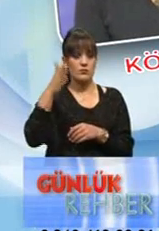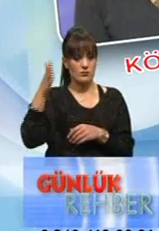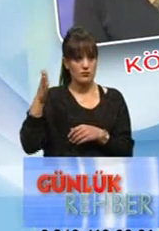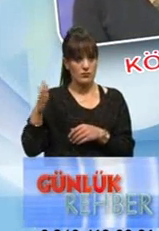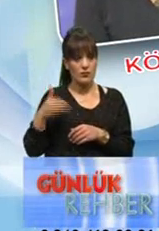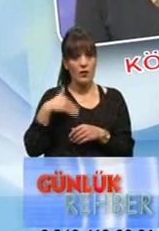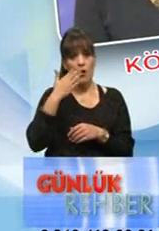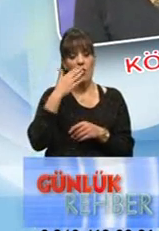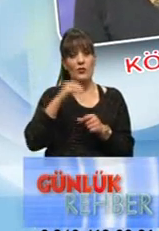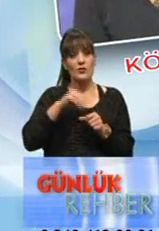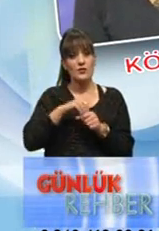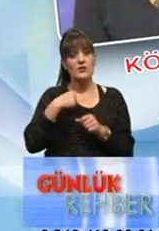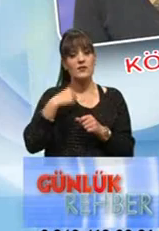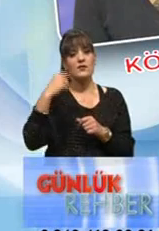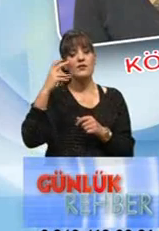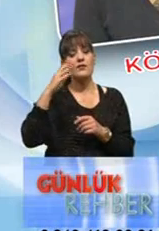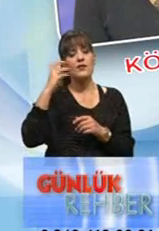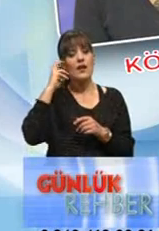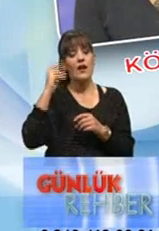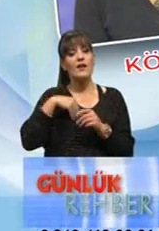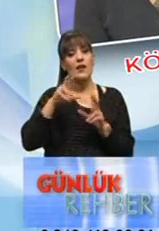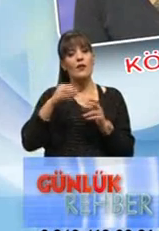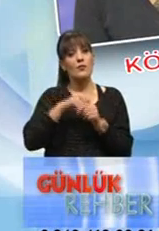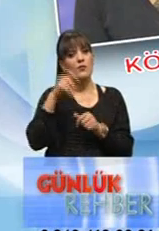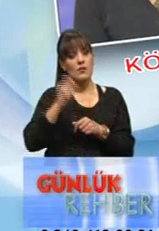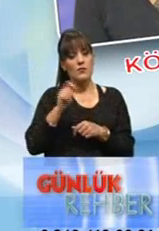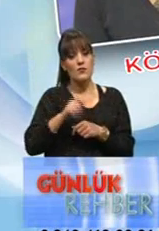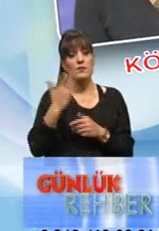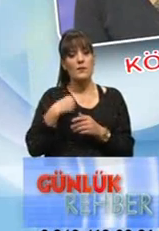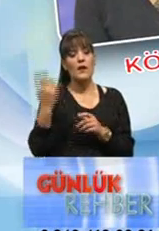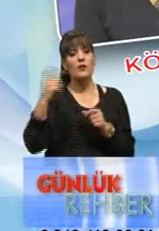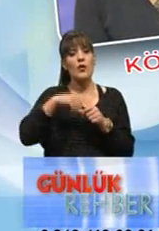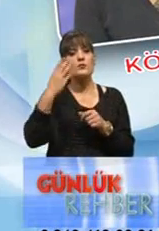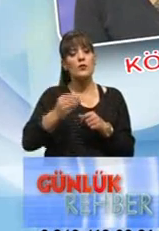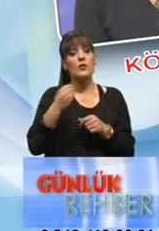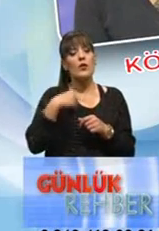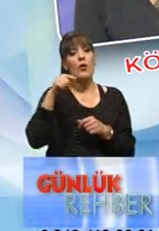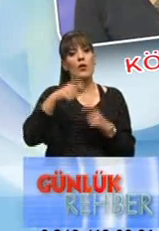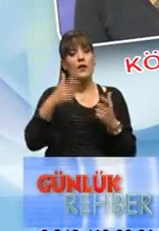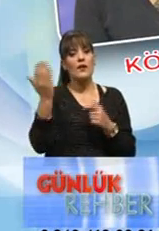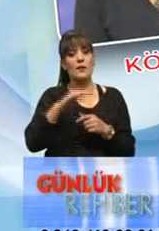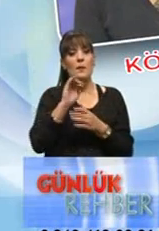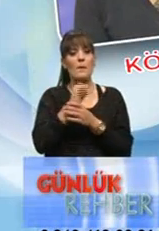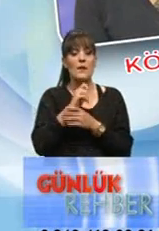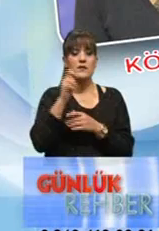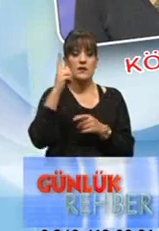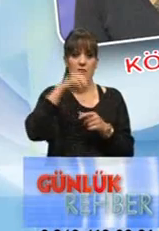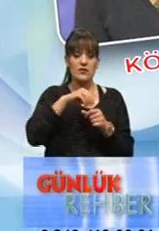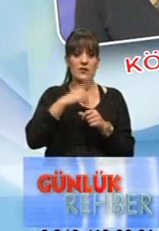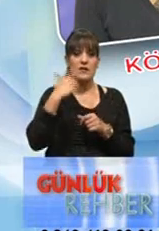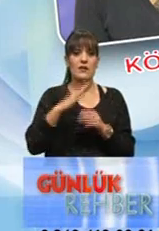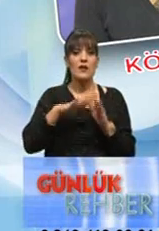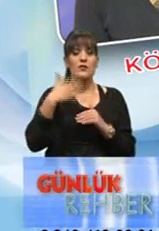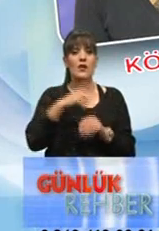gidiyoruz. Okullardan da yayın yapıyoruz. Hı hı. Peki göçmen olarak oraya gelip ya da meslek icra etmek için yıllar